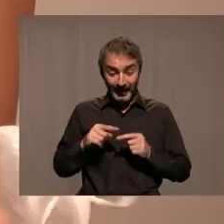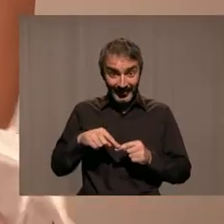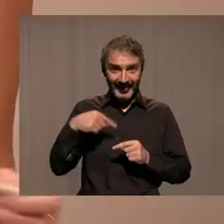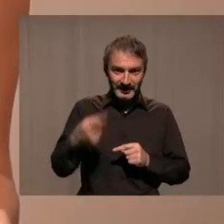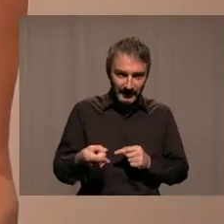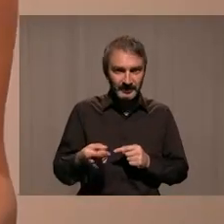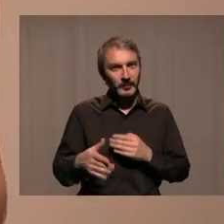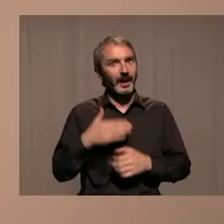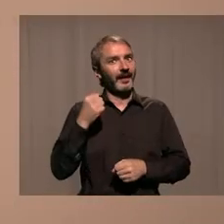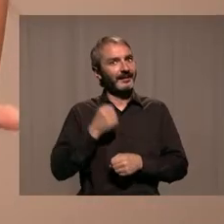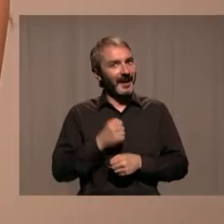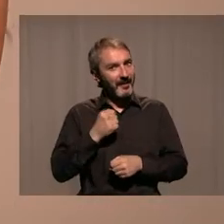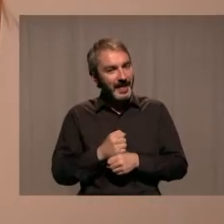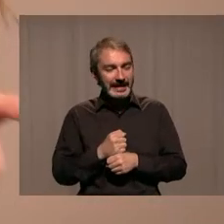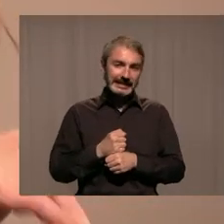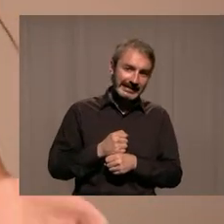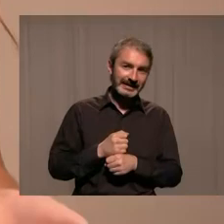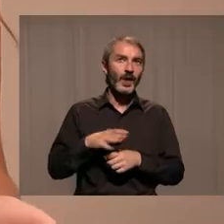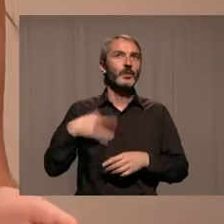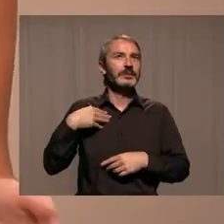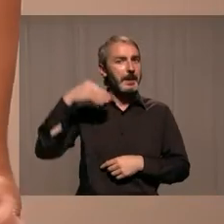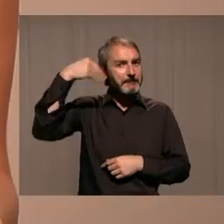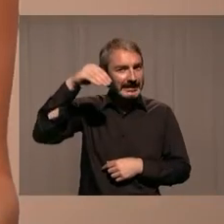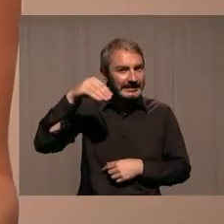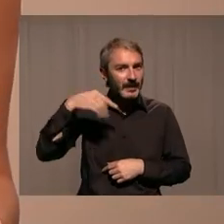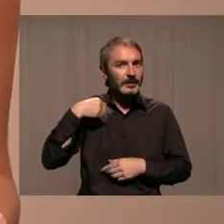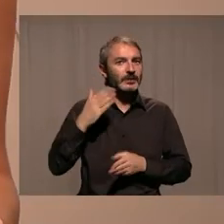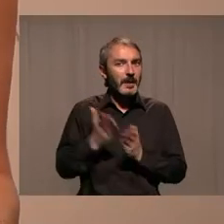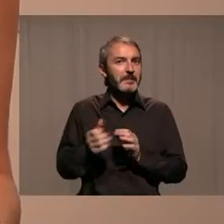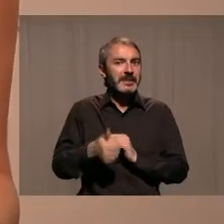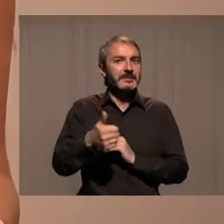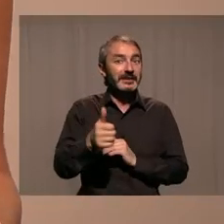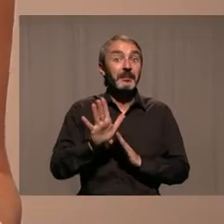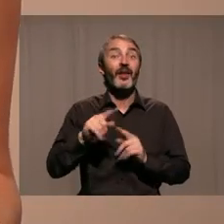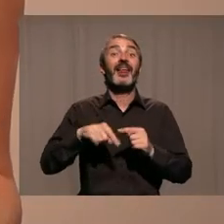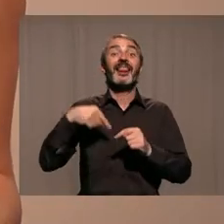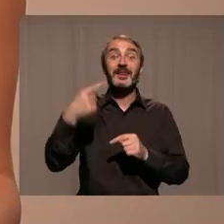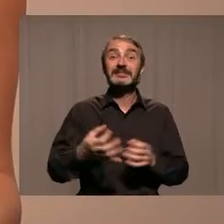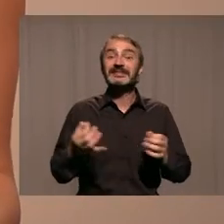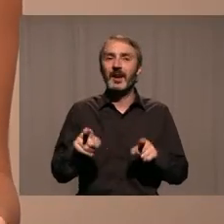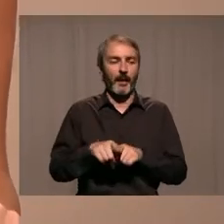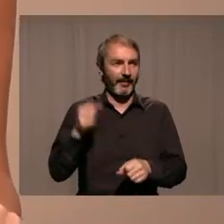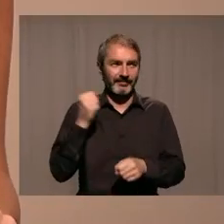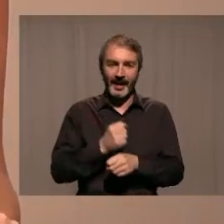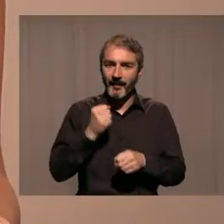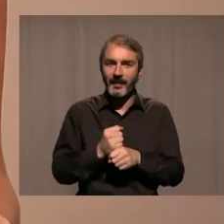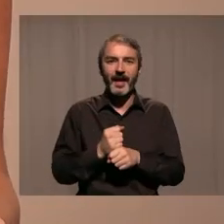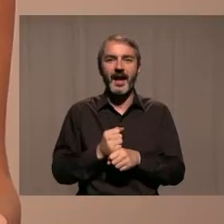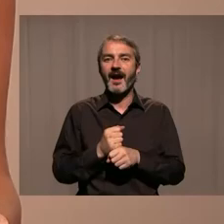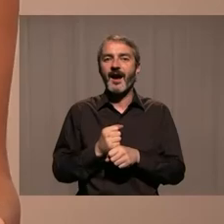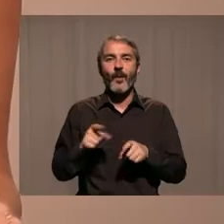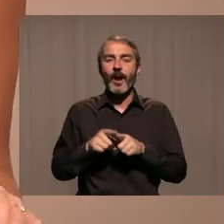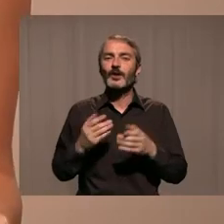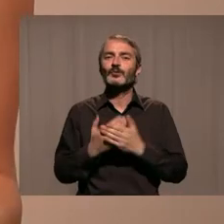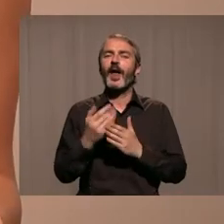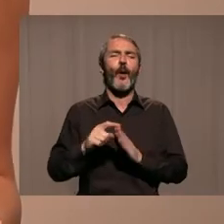ja comences a treballar o potser fas un màster i segueixes estudiant i mira, perfecte. Però clar, després ja és començar a treballar i és treballar jornada completa